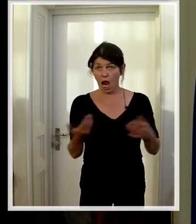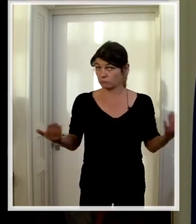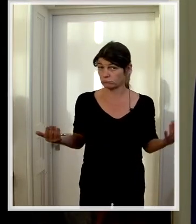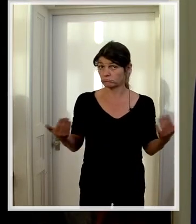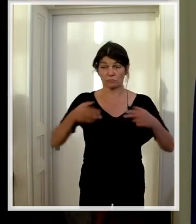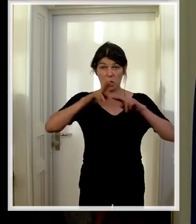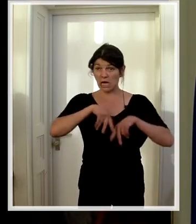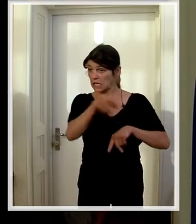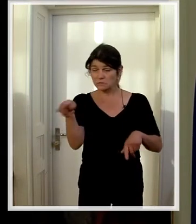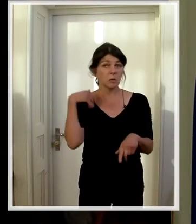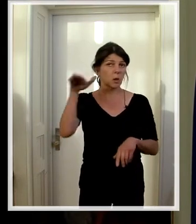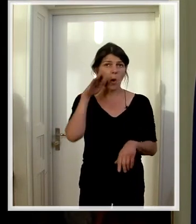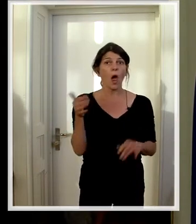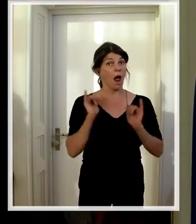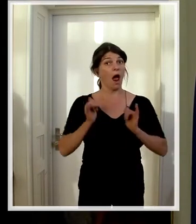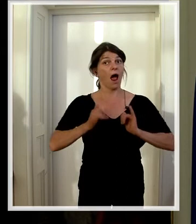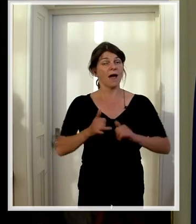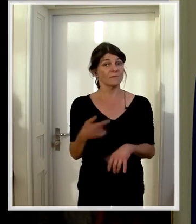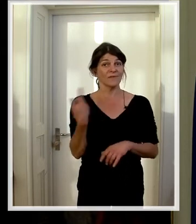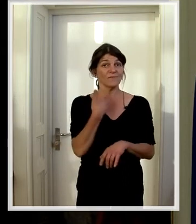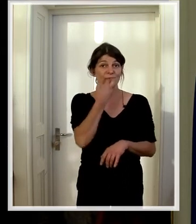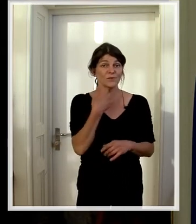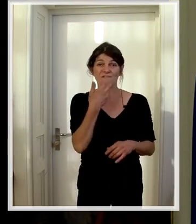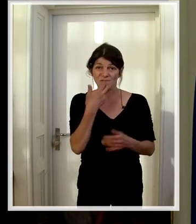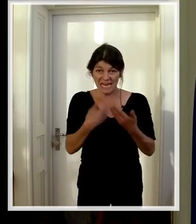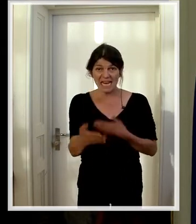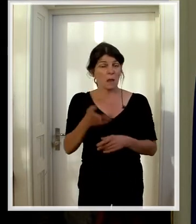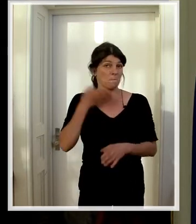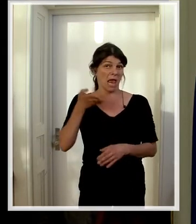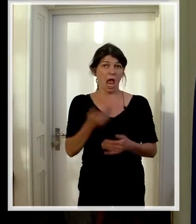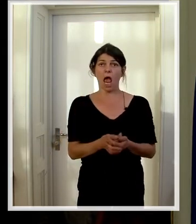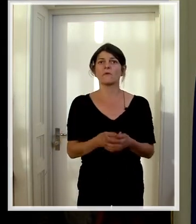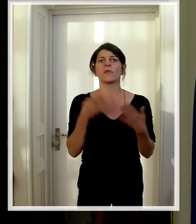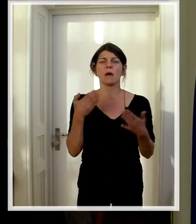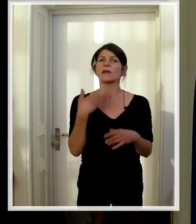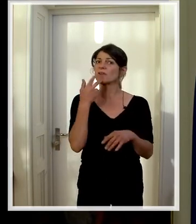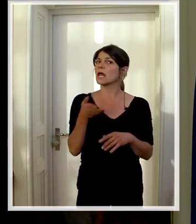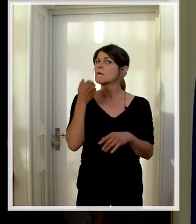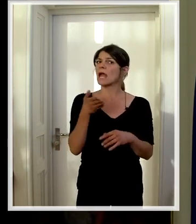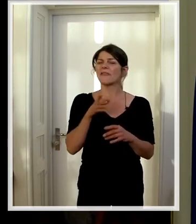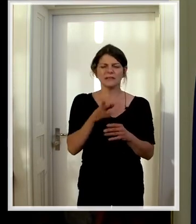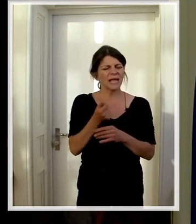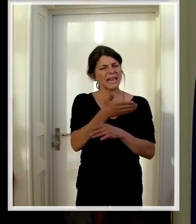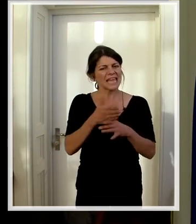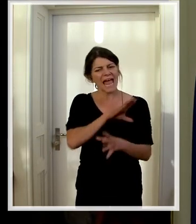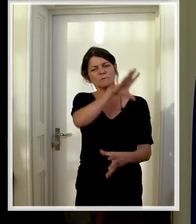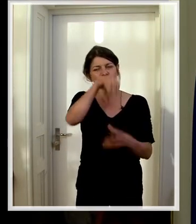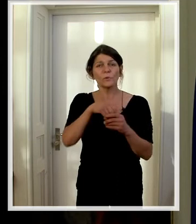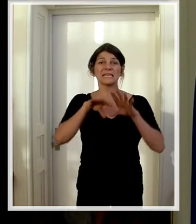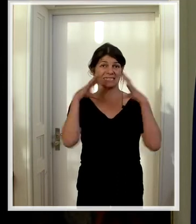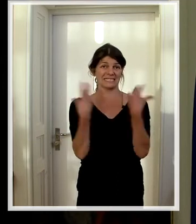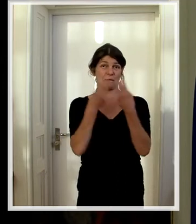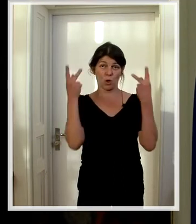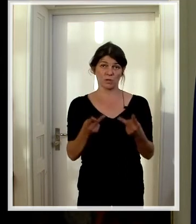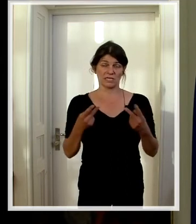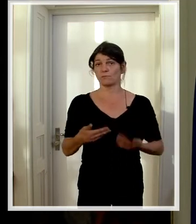anderen höre ich eigentlich eher, ja, wir wollen die Bahn, aber wir wollen die Bahn als Teil vom Gesamtkonzept. Und ich stand da